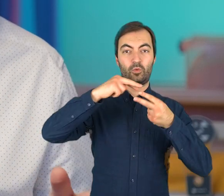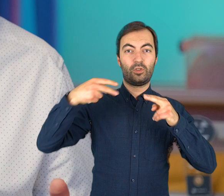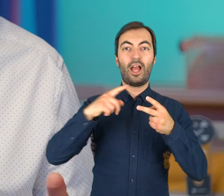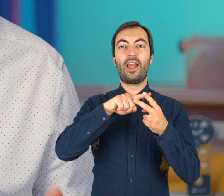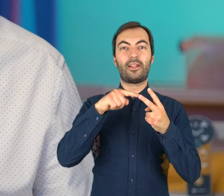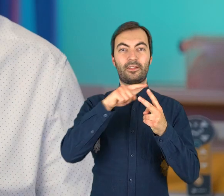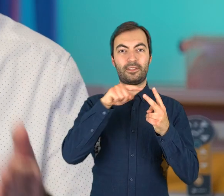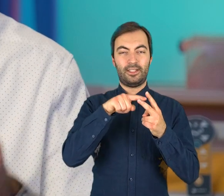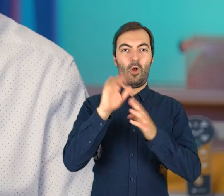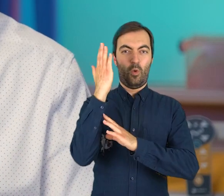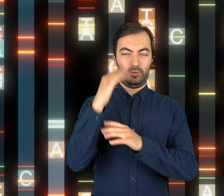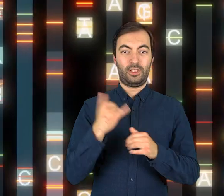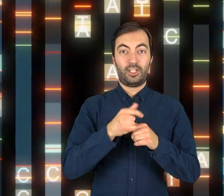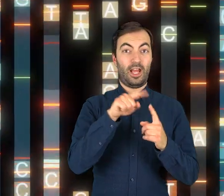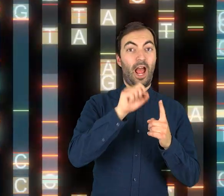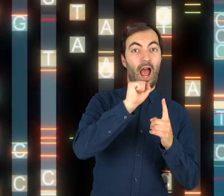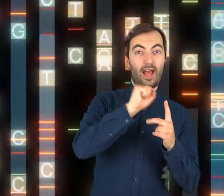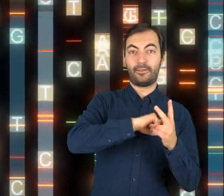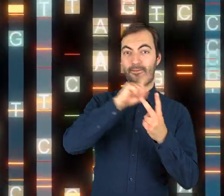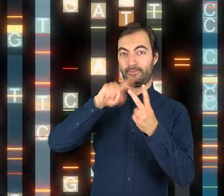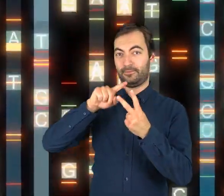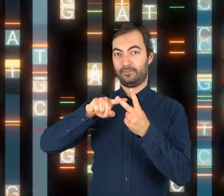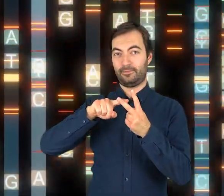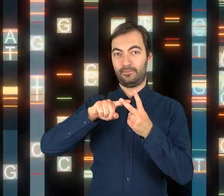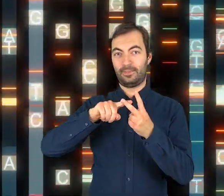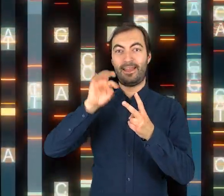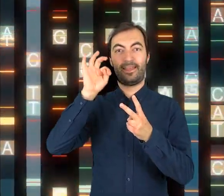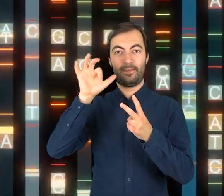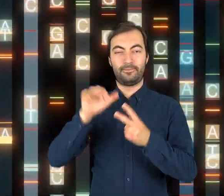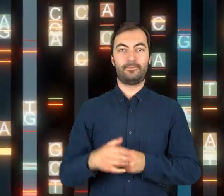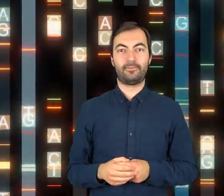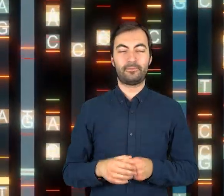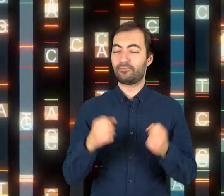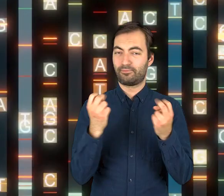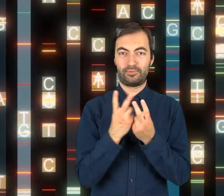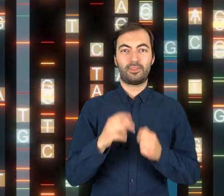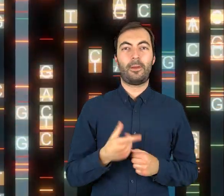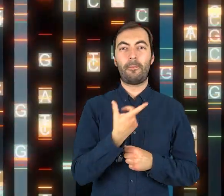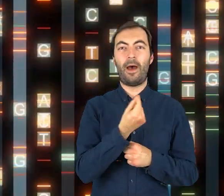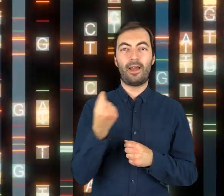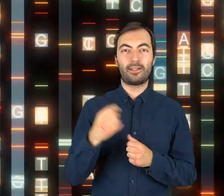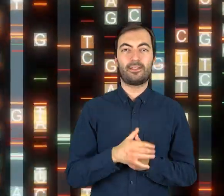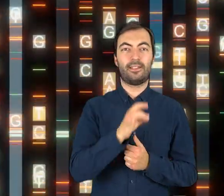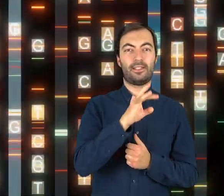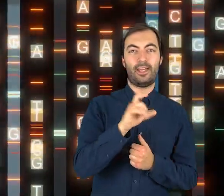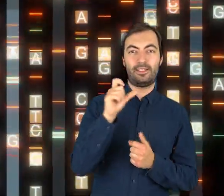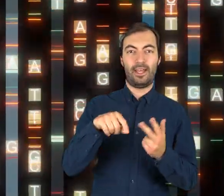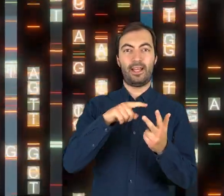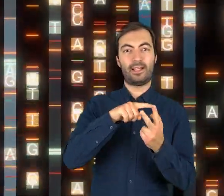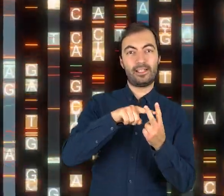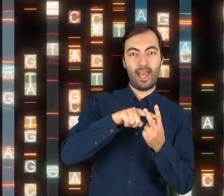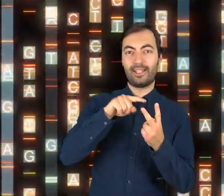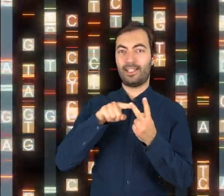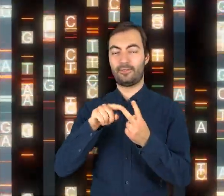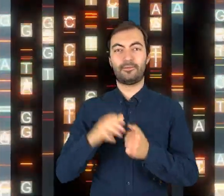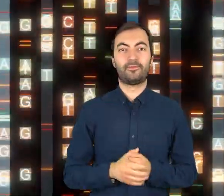jednej nici jest A, na drugiej w tym samym miejscu jest T. Tak samo w pary łączą się G i C. Kiedy DNA w